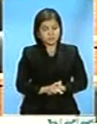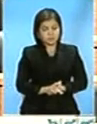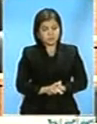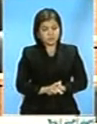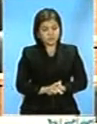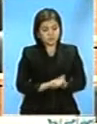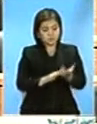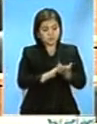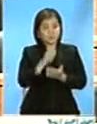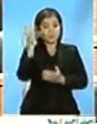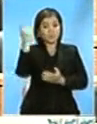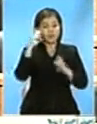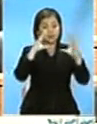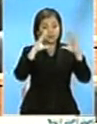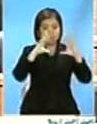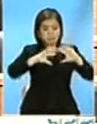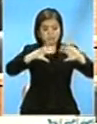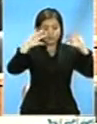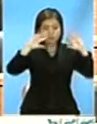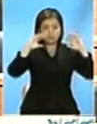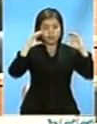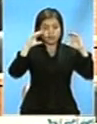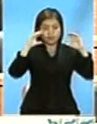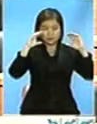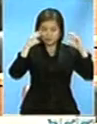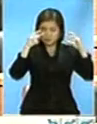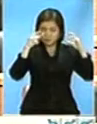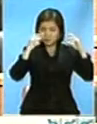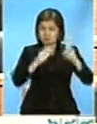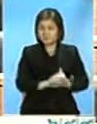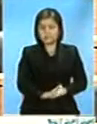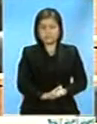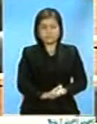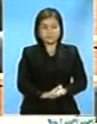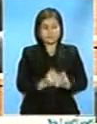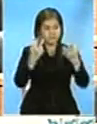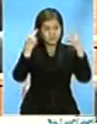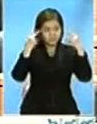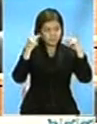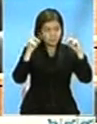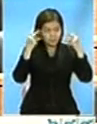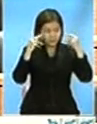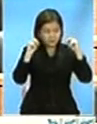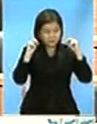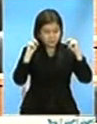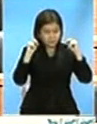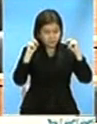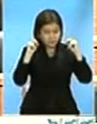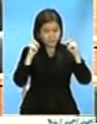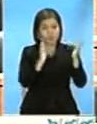หนึ่งประโยคที่นักข่าวถามผมท่านนายกท่านนายกยิ่งรักท่านเก่งท่านส